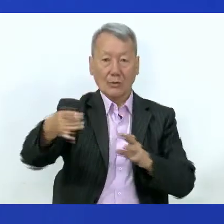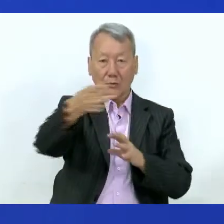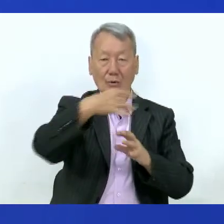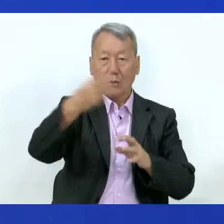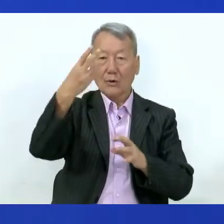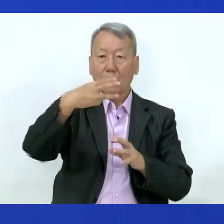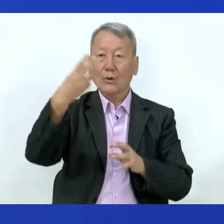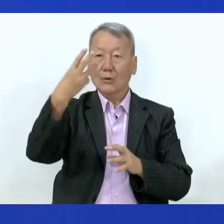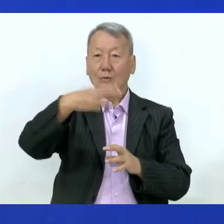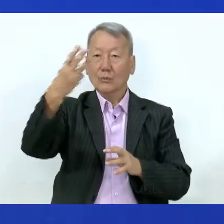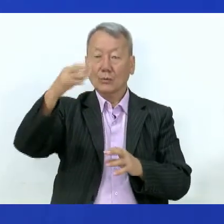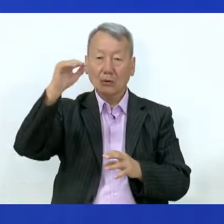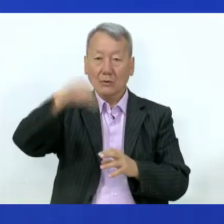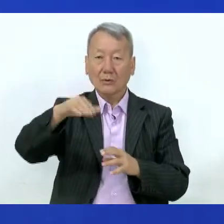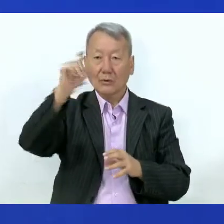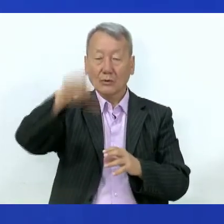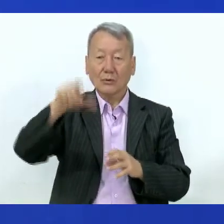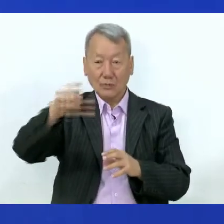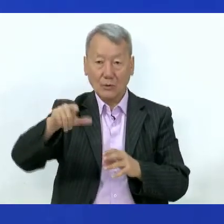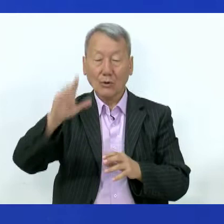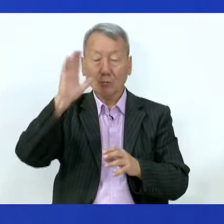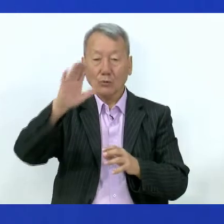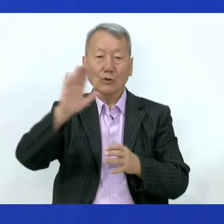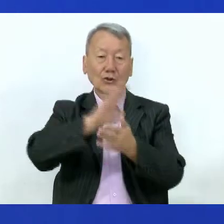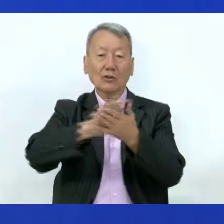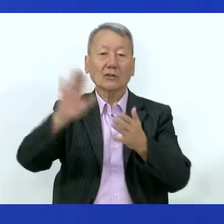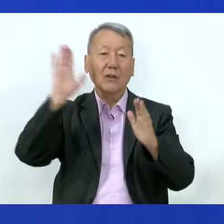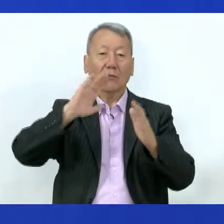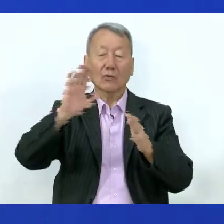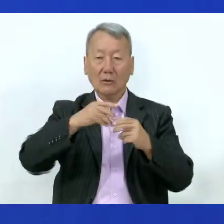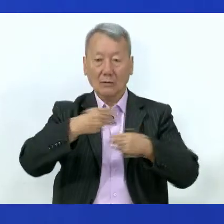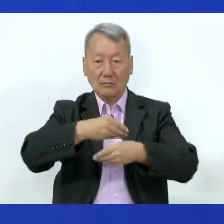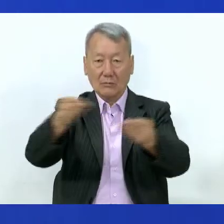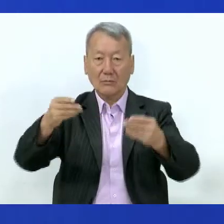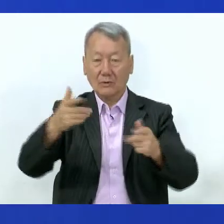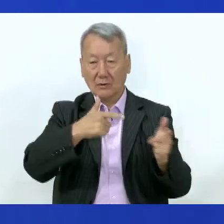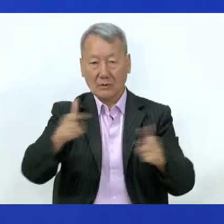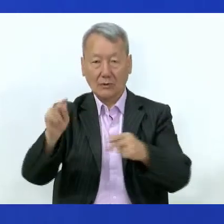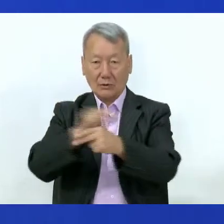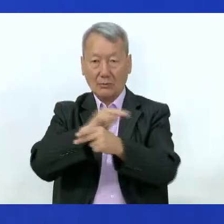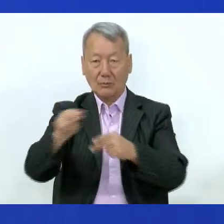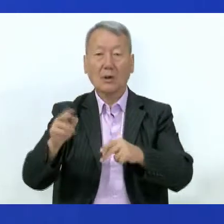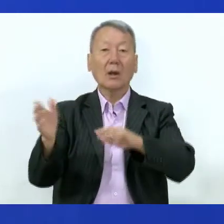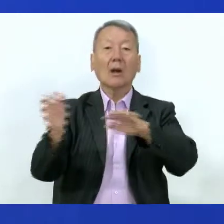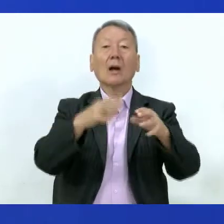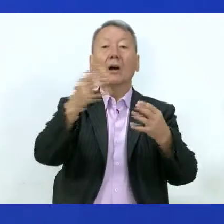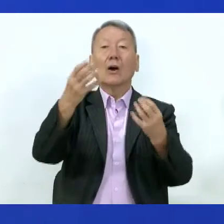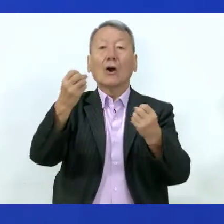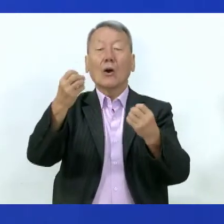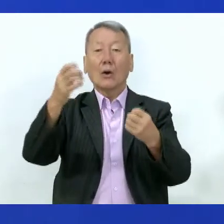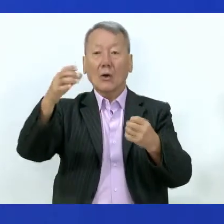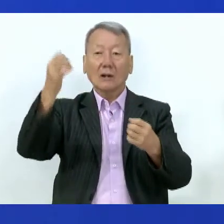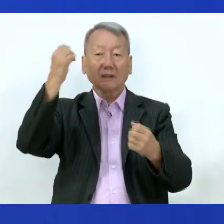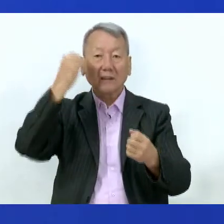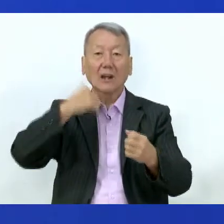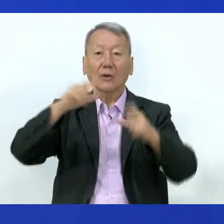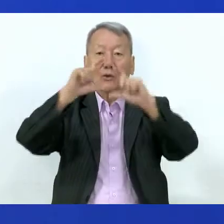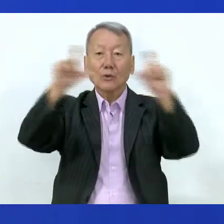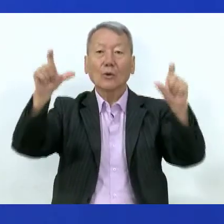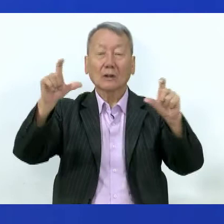құрылыменEEң екде